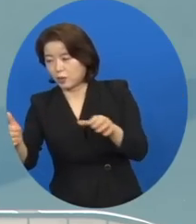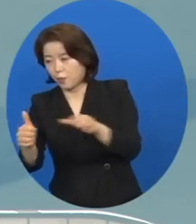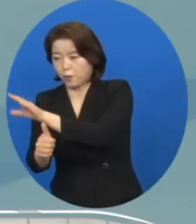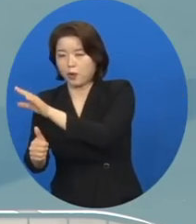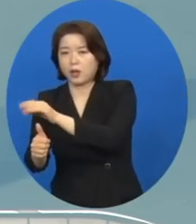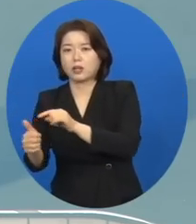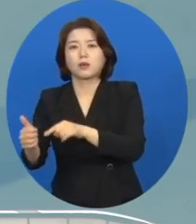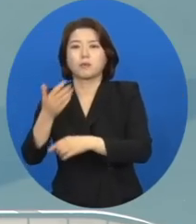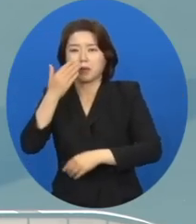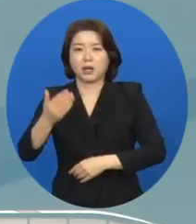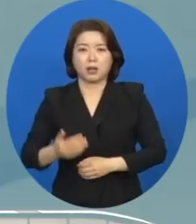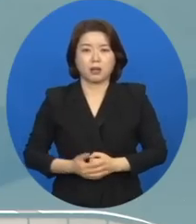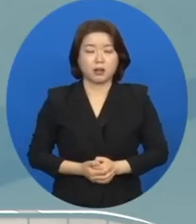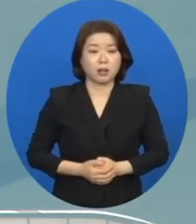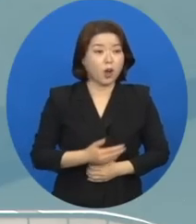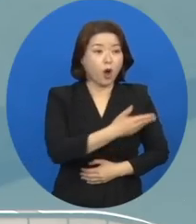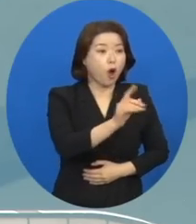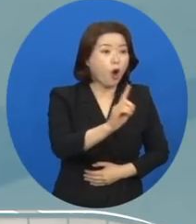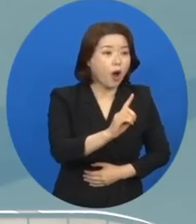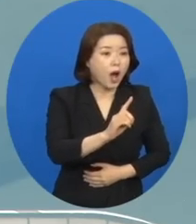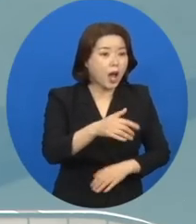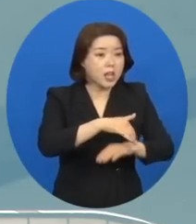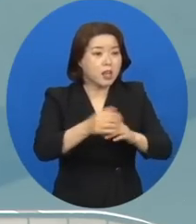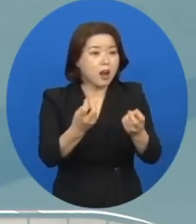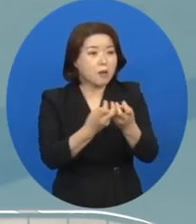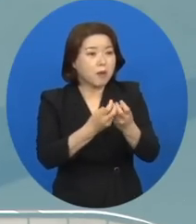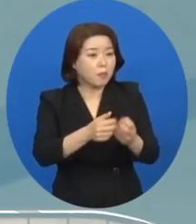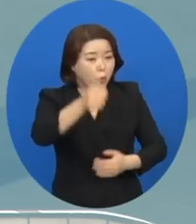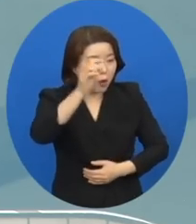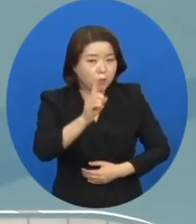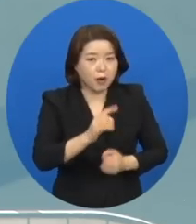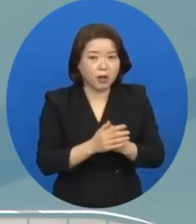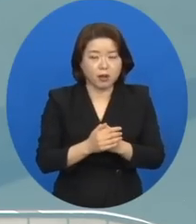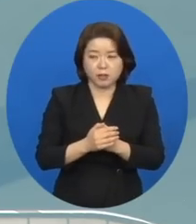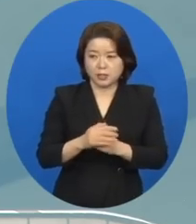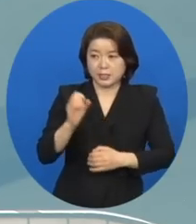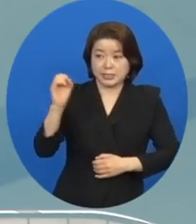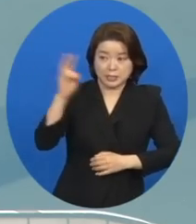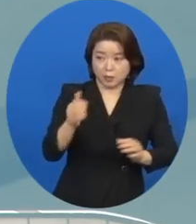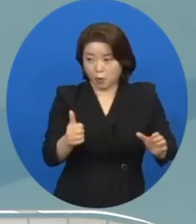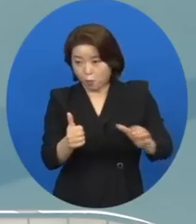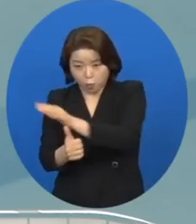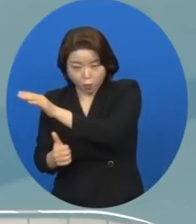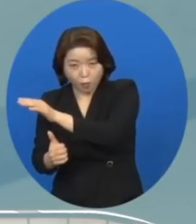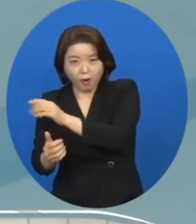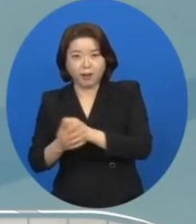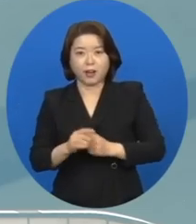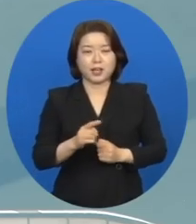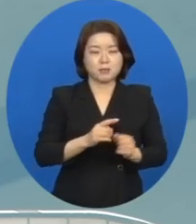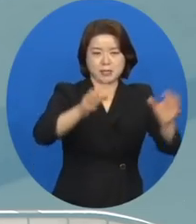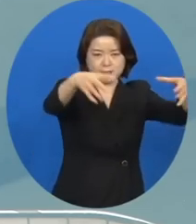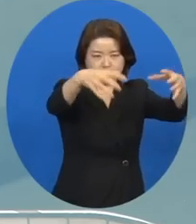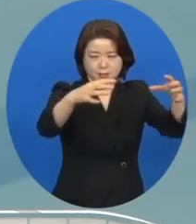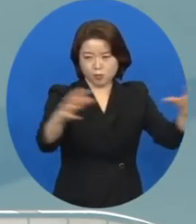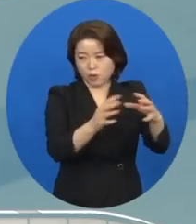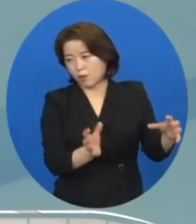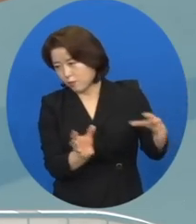있습니다. 여러분 어떻습니까? 무슨 전략이 더 나은 것 같아요? 급습입니까? 나는 급습이다. 아니면 다 모아서 쳐야